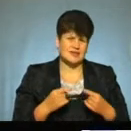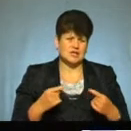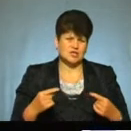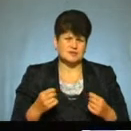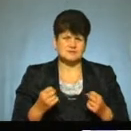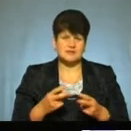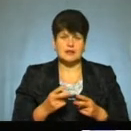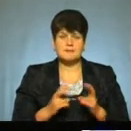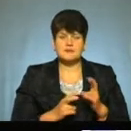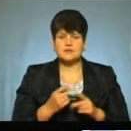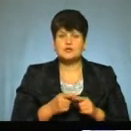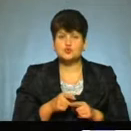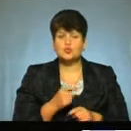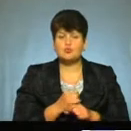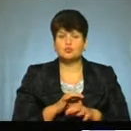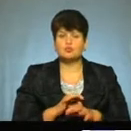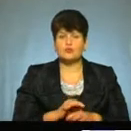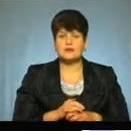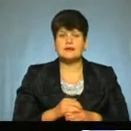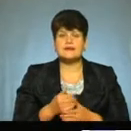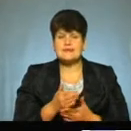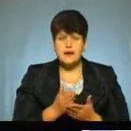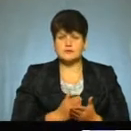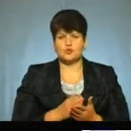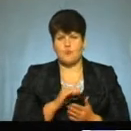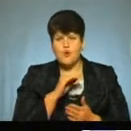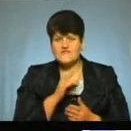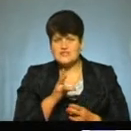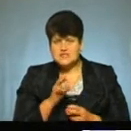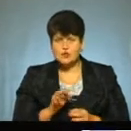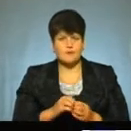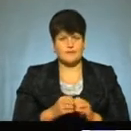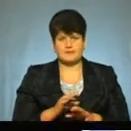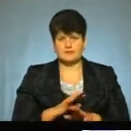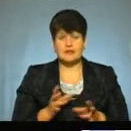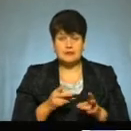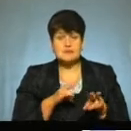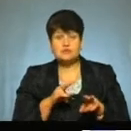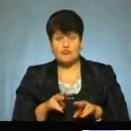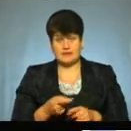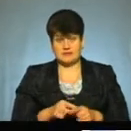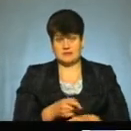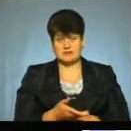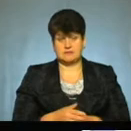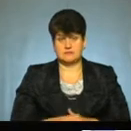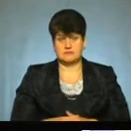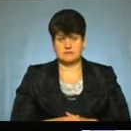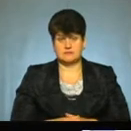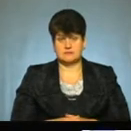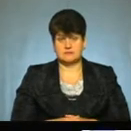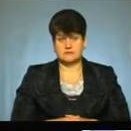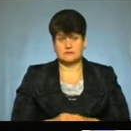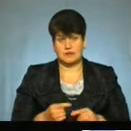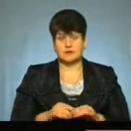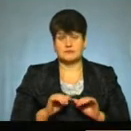спеціалізовані підприємства, вони цю роботу проведуть якісно, професійно, і проблем не буде. Але потрібно це слідкувати за цим. От така